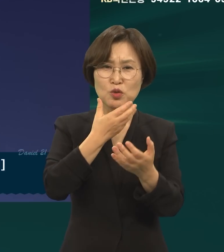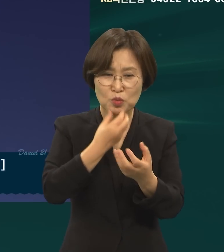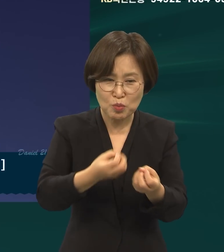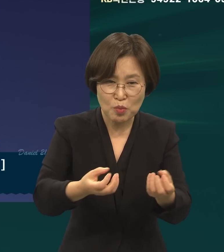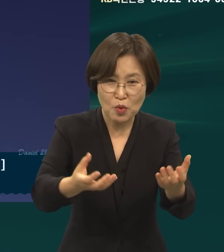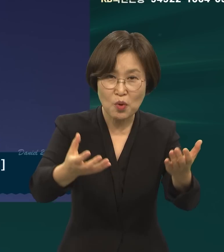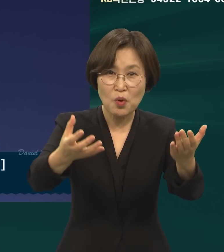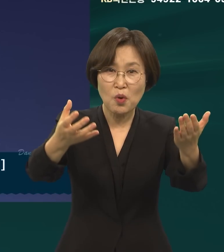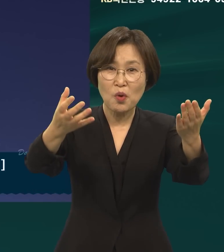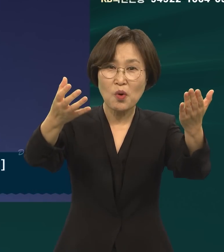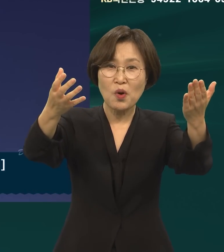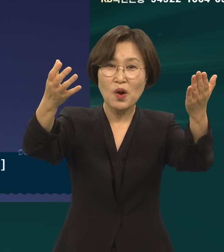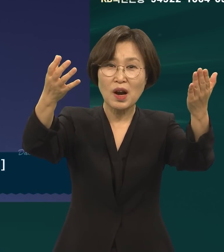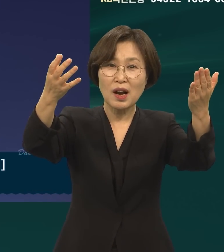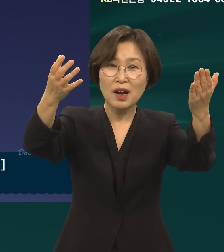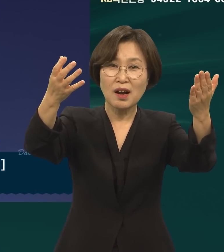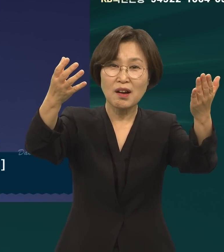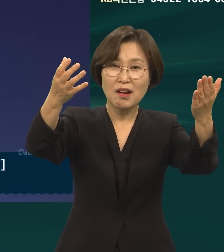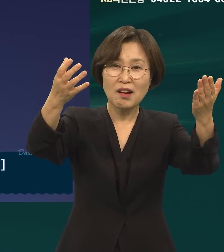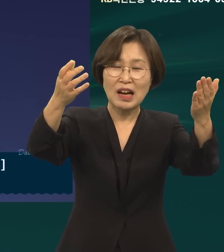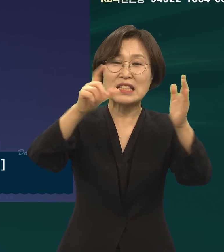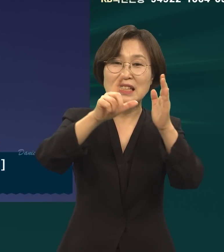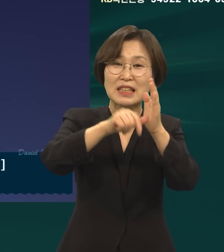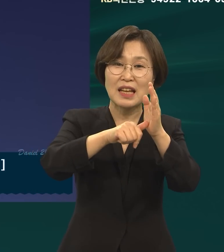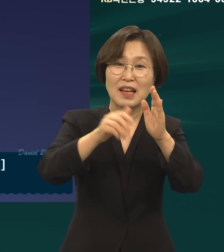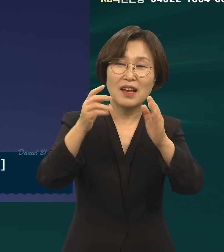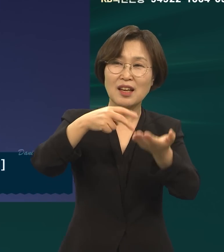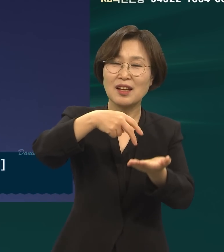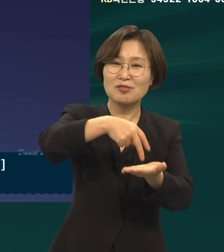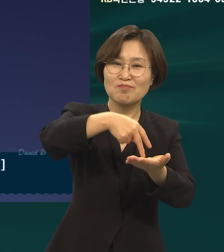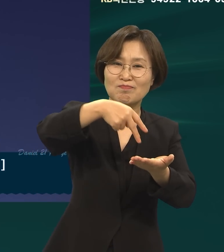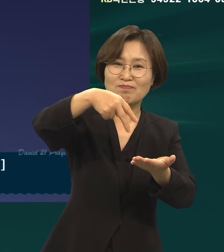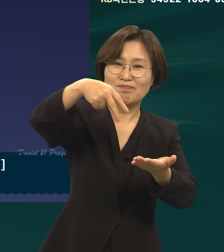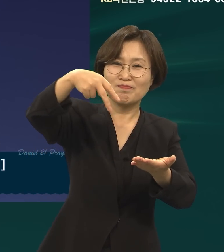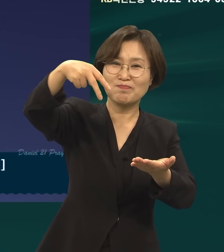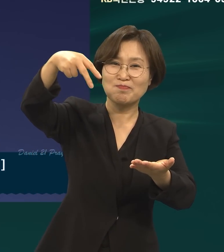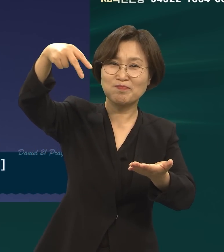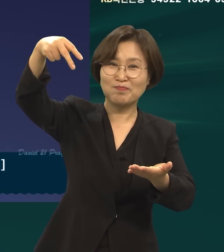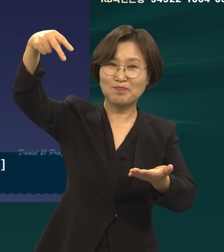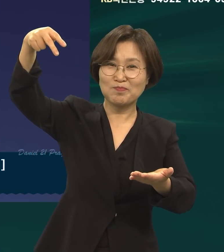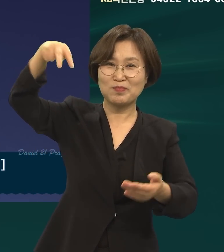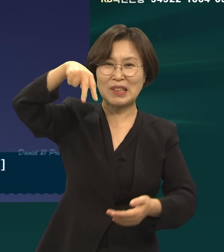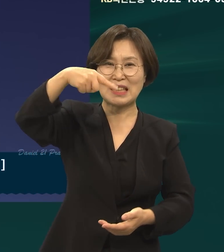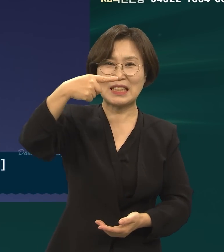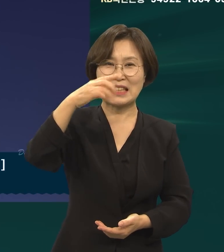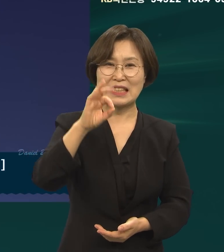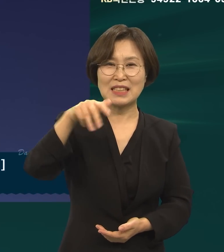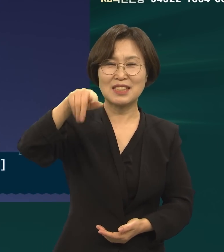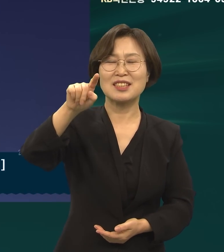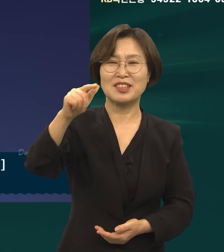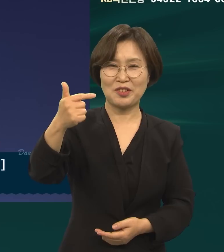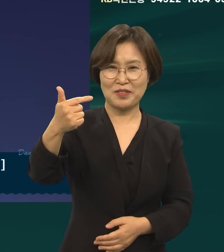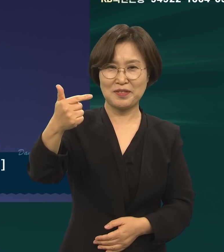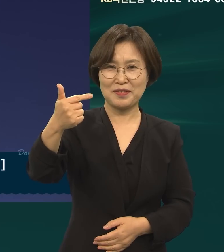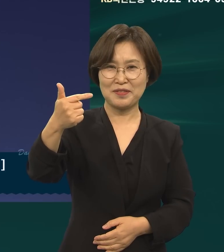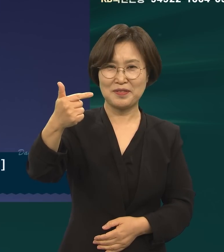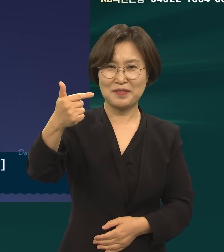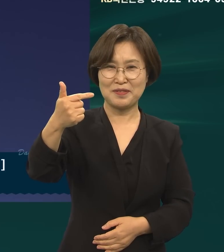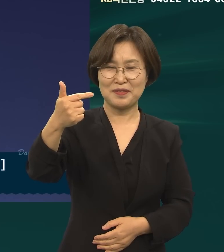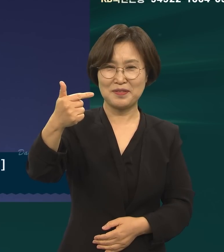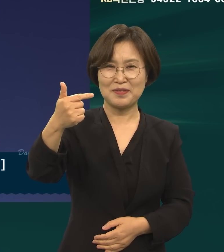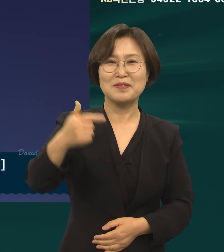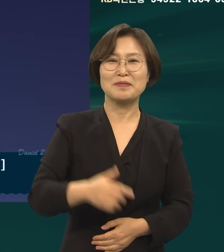축복하실 때 그들을 떠나 어디로 올라가셨어요? 이걸 우리는 뭐라고 그래요? 승천입니다. 자,